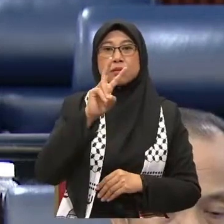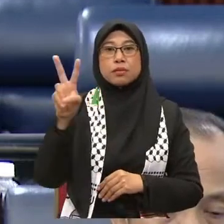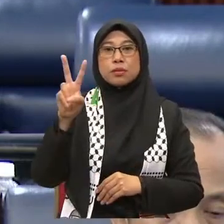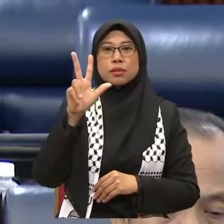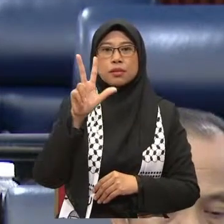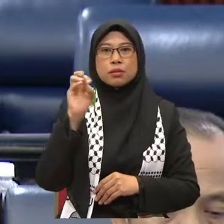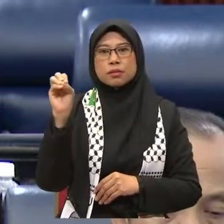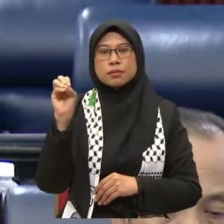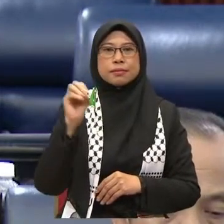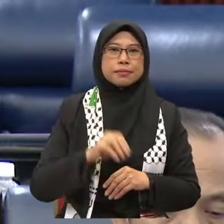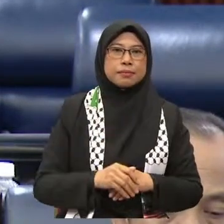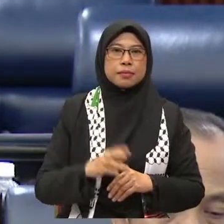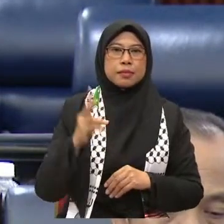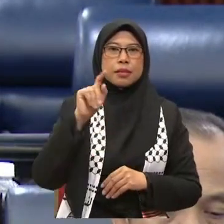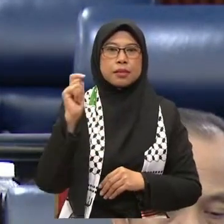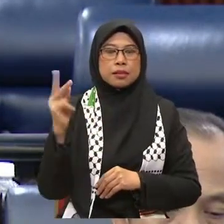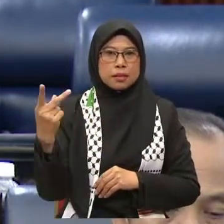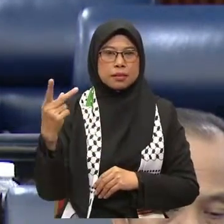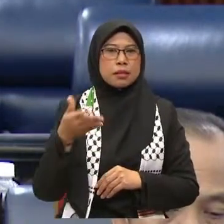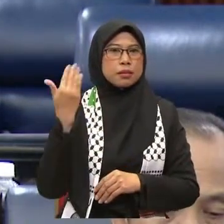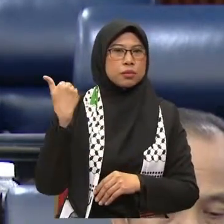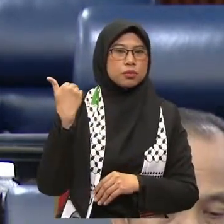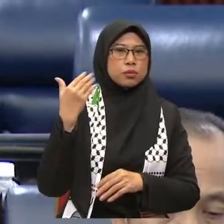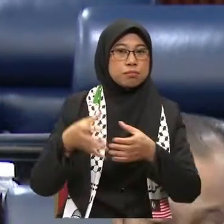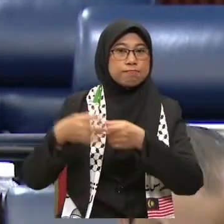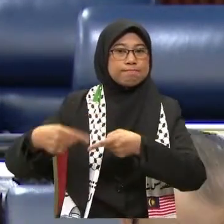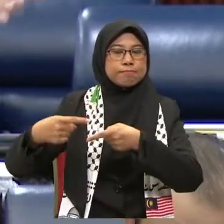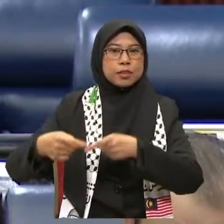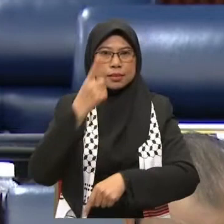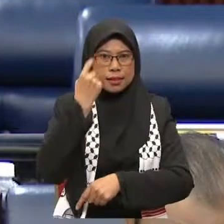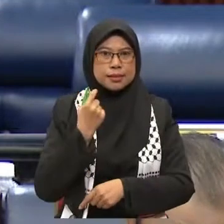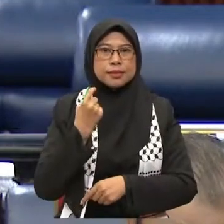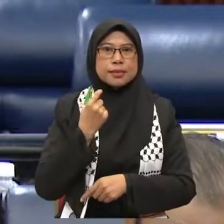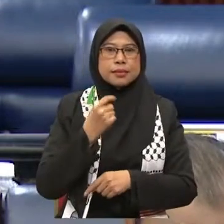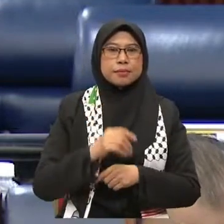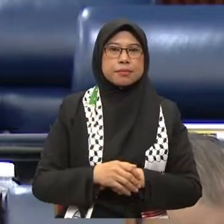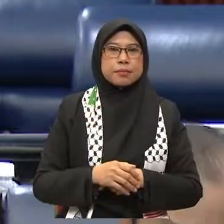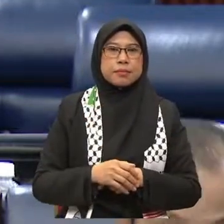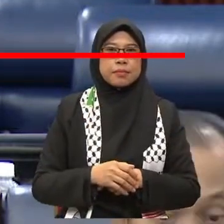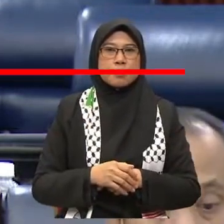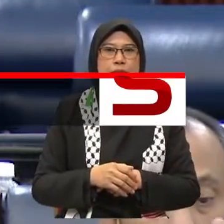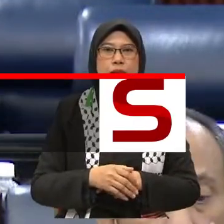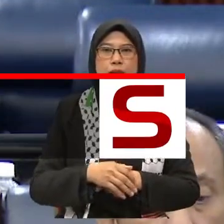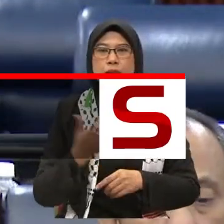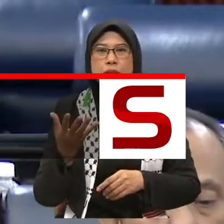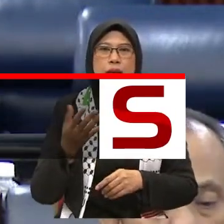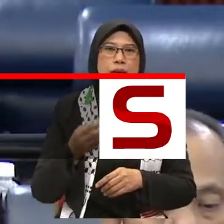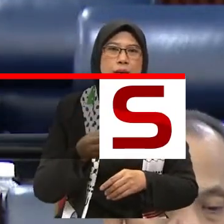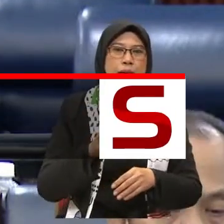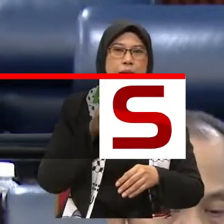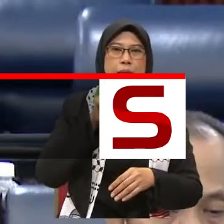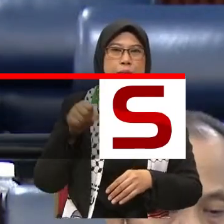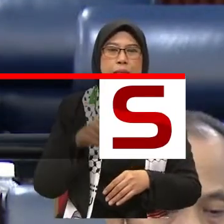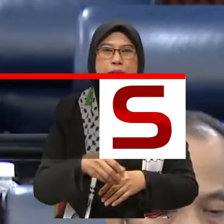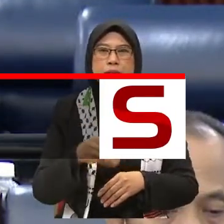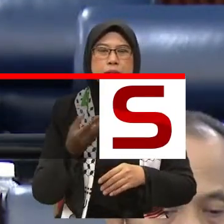0223 Dik dan sajian Har itu pangang ada bangkit tentang Mas sediakan makanan tel manis apa